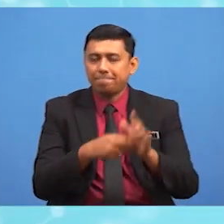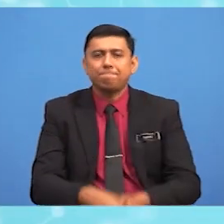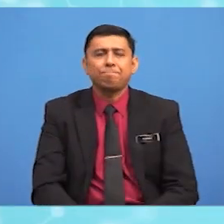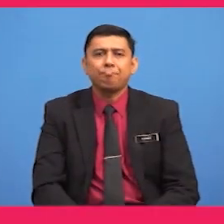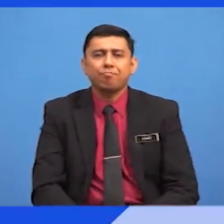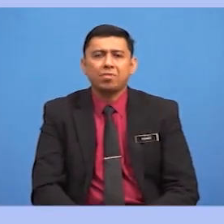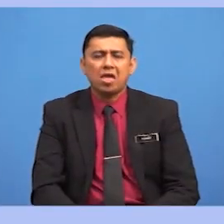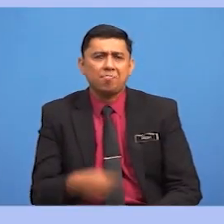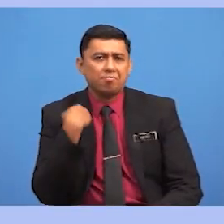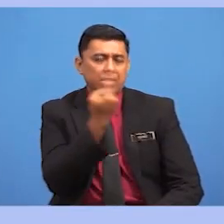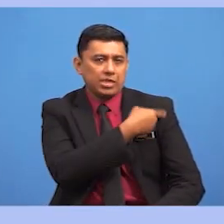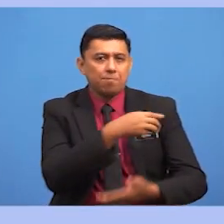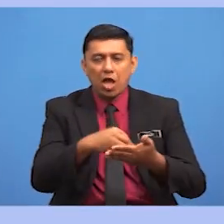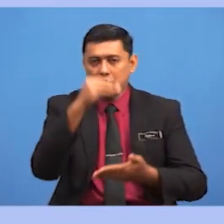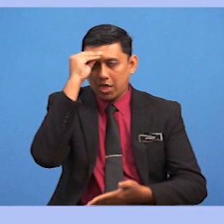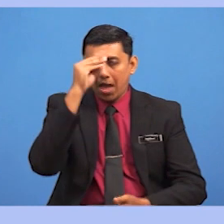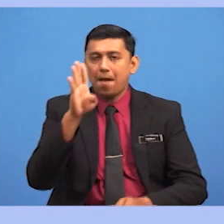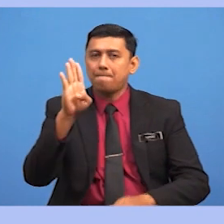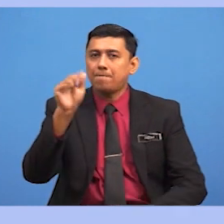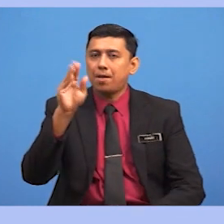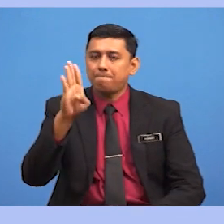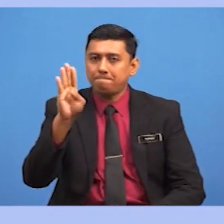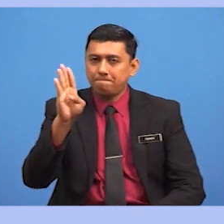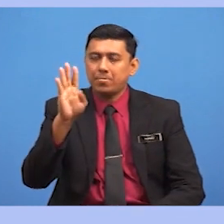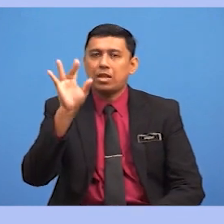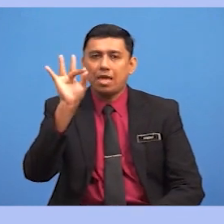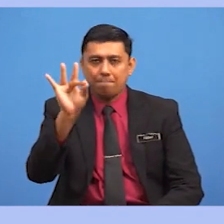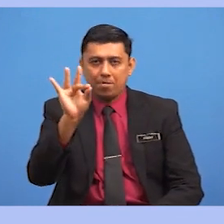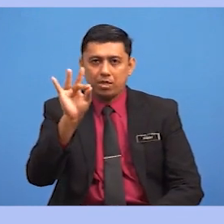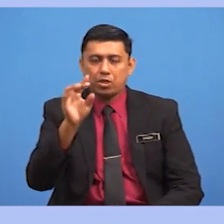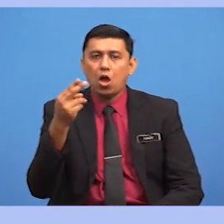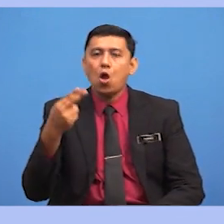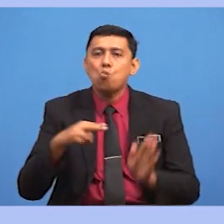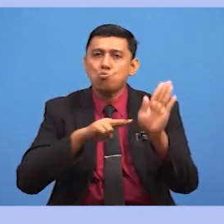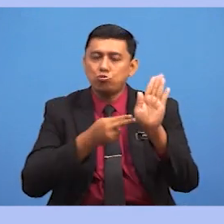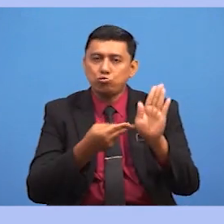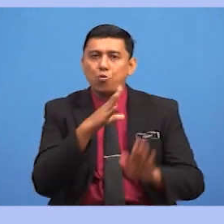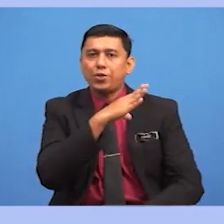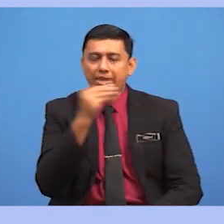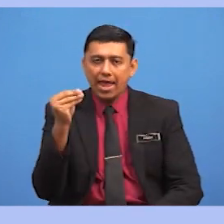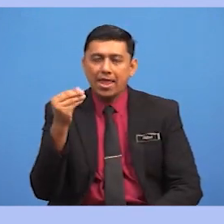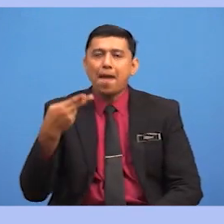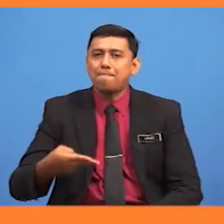akan belajar bab 8 yang bertajuk unsur dan bahan.